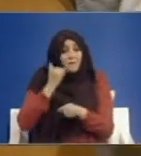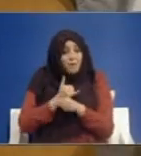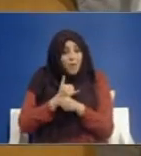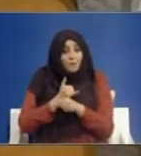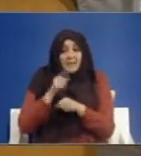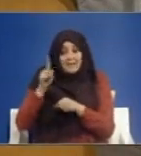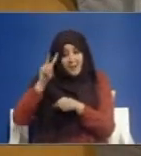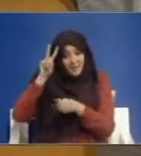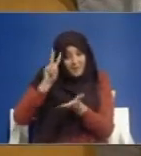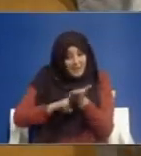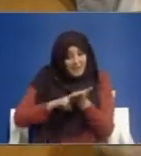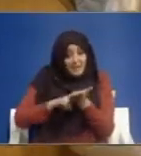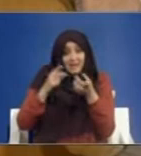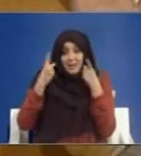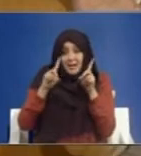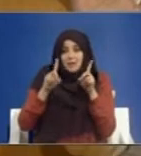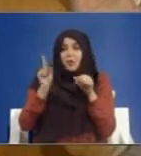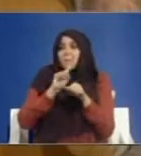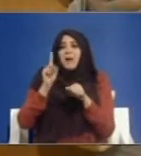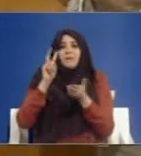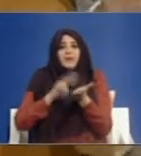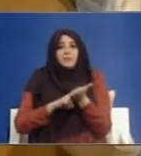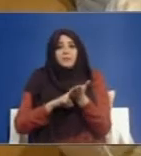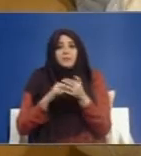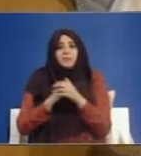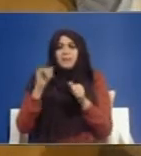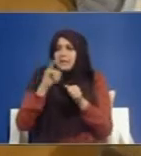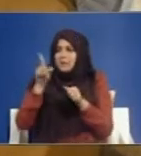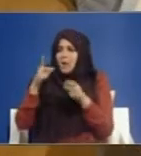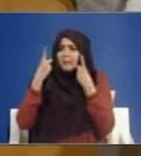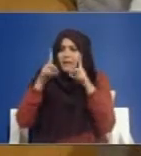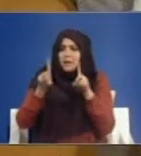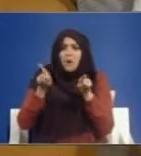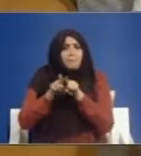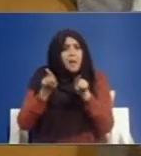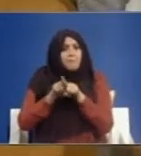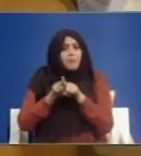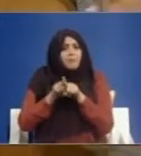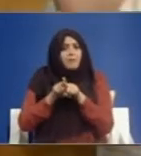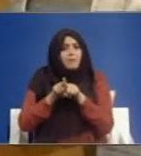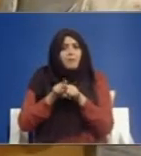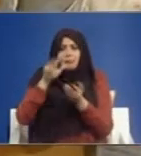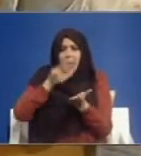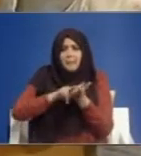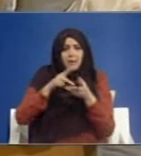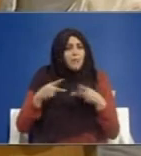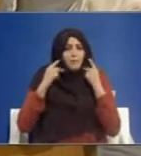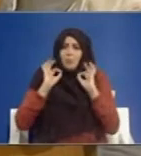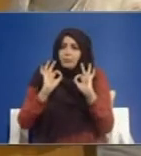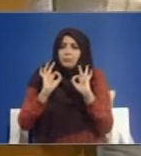يوافق الحقيقه في الواقع ام لا يوافق؟ اذا وافق الحقيقه في الواقع فهو تصريح